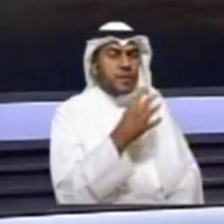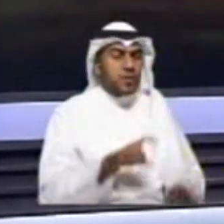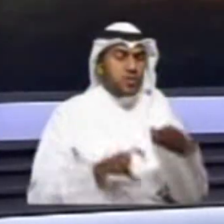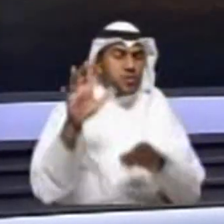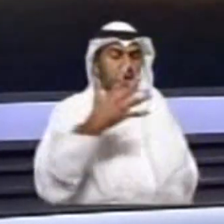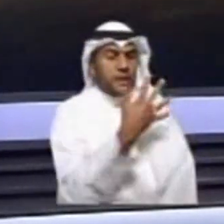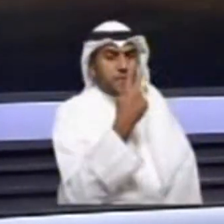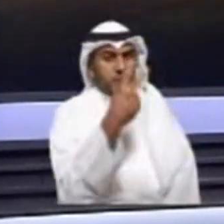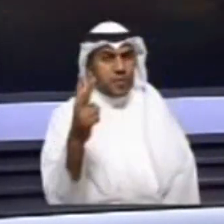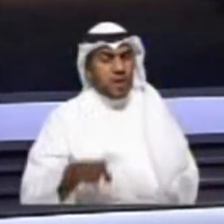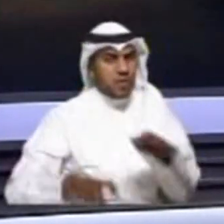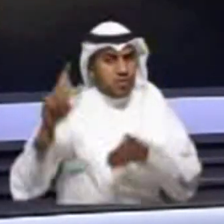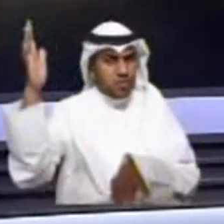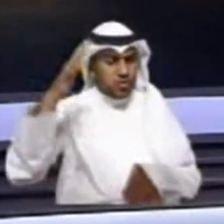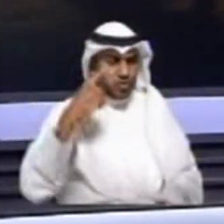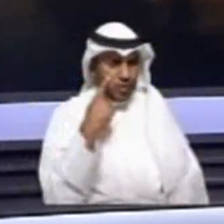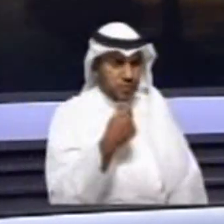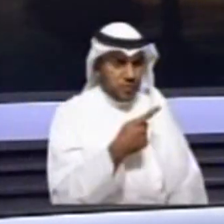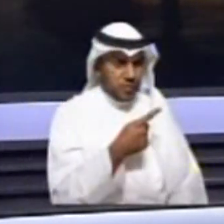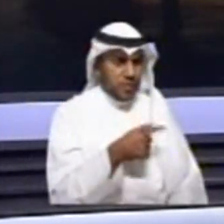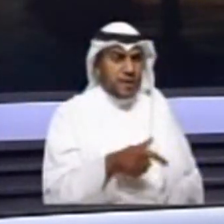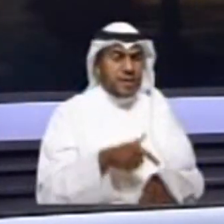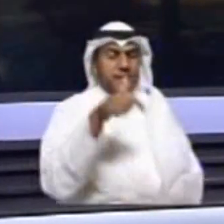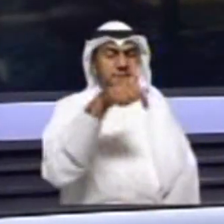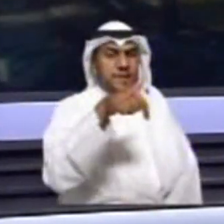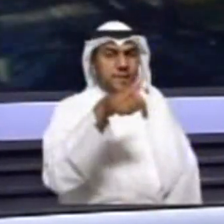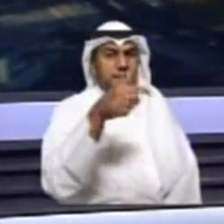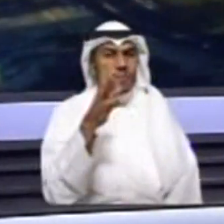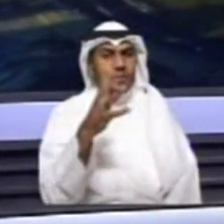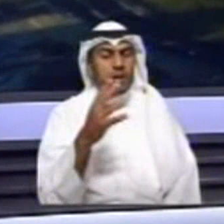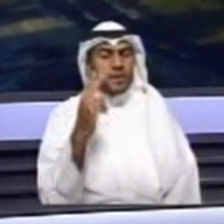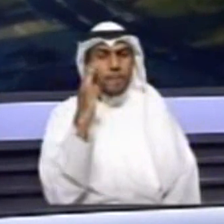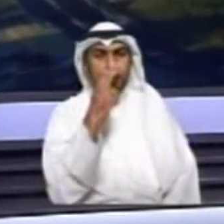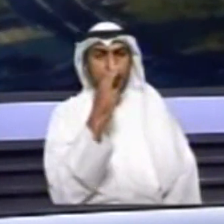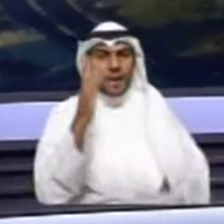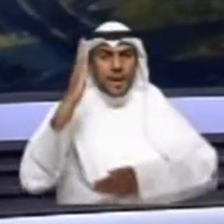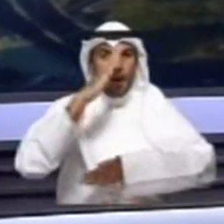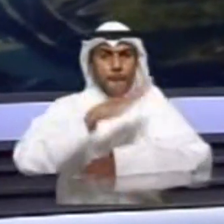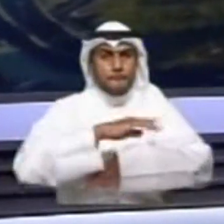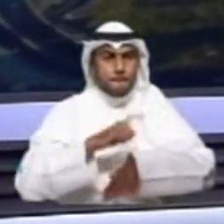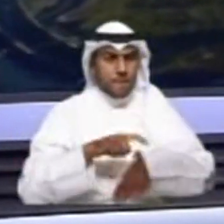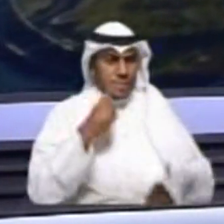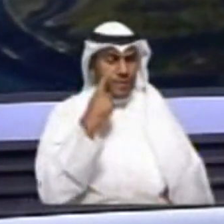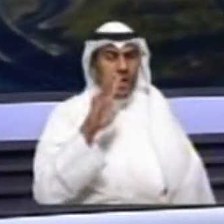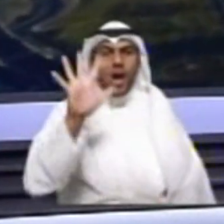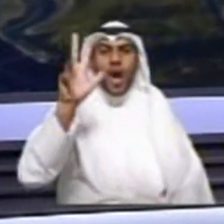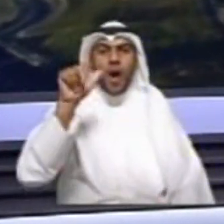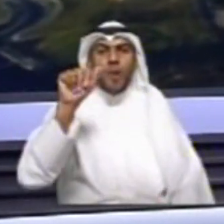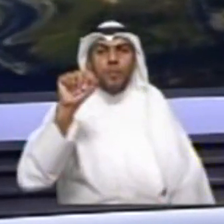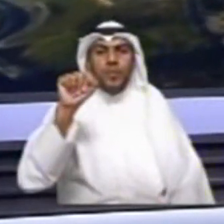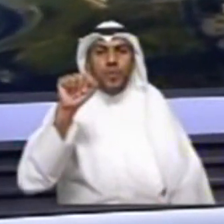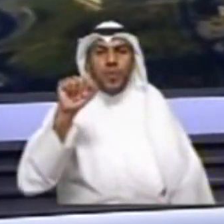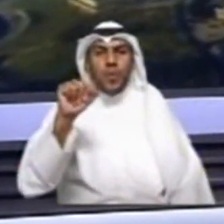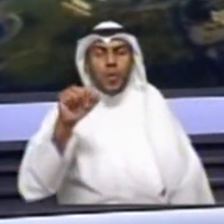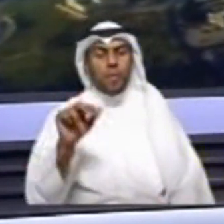والشروق 5:22 والغروب 6:14. بالنسبة للأيام الخمسة المقبلة متوقع